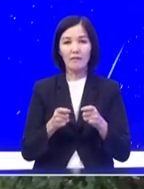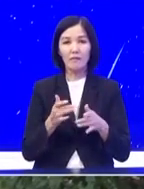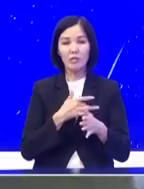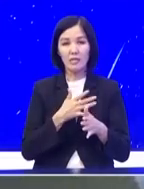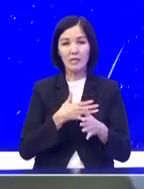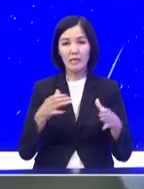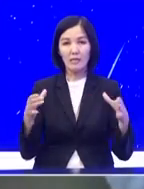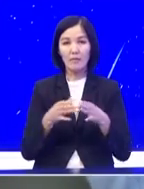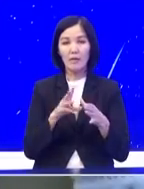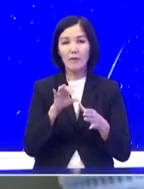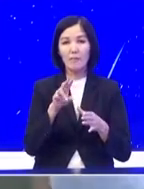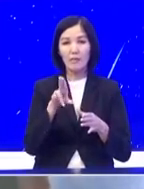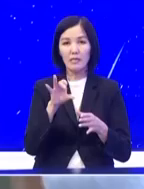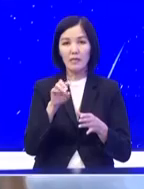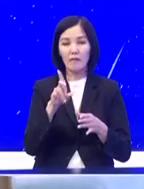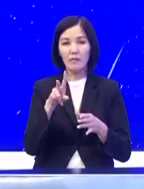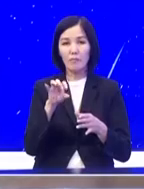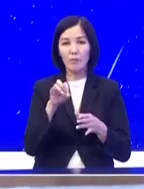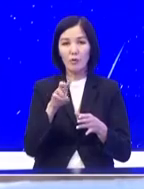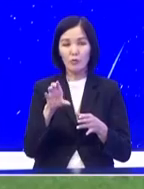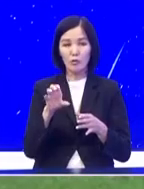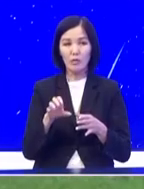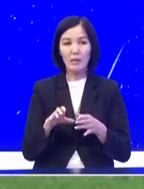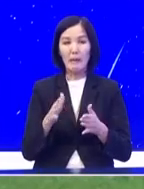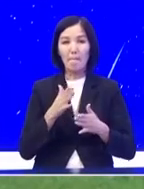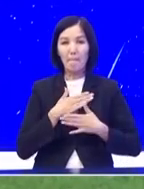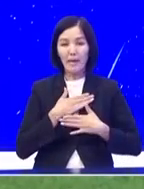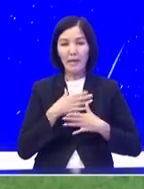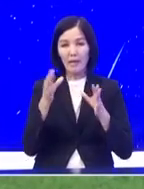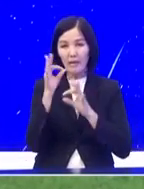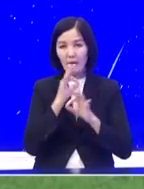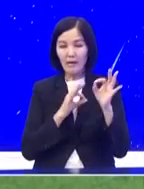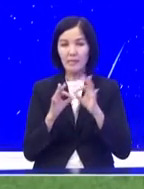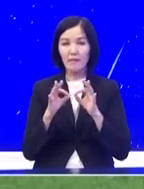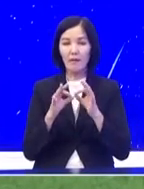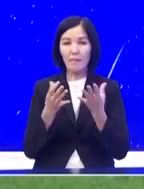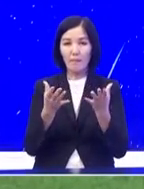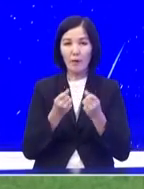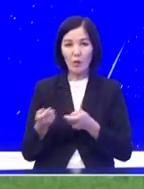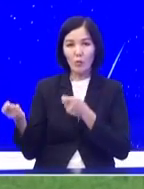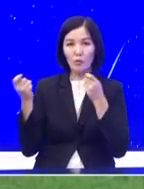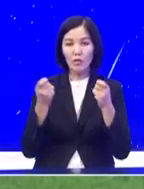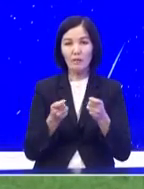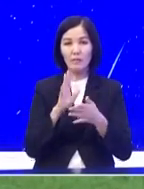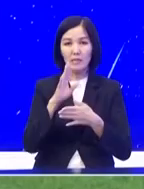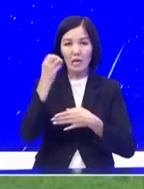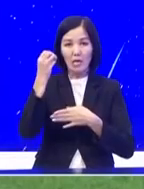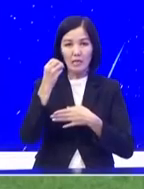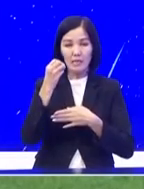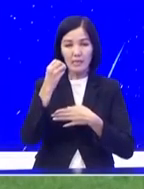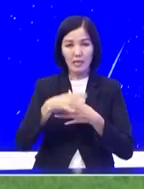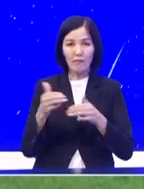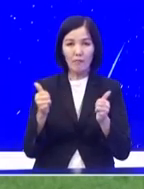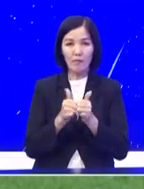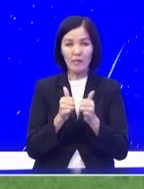компания «Медсервис Плюс». Мы лекарства получаем с головного офиса, с головного склада, который находится под